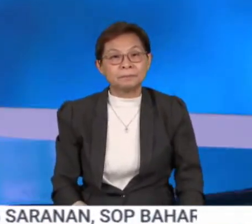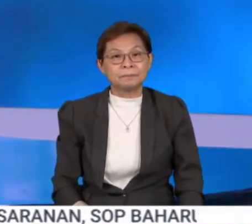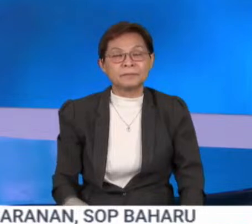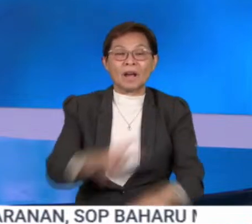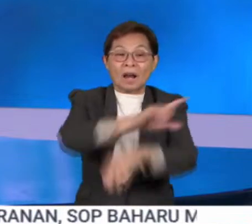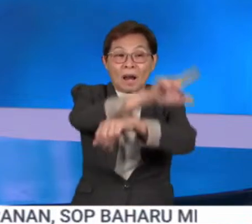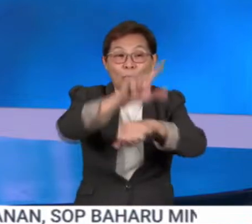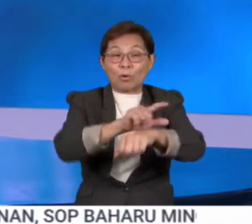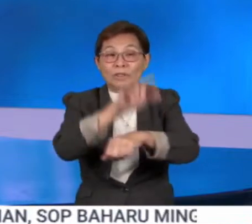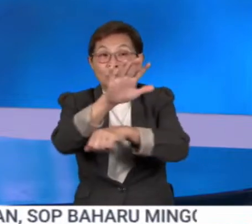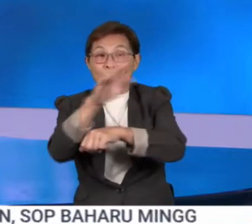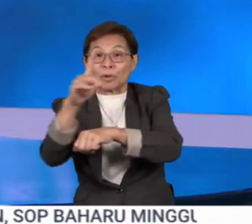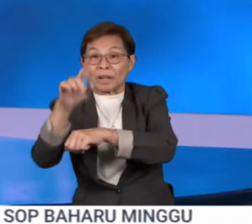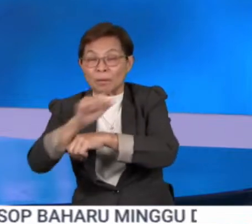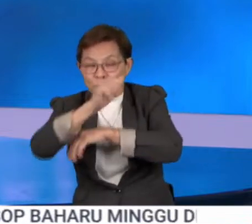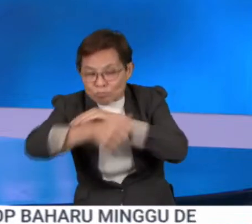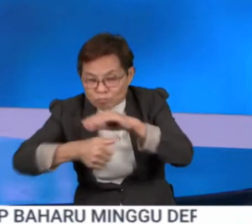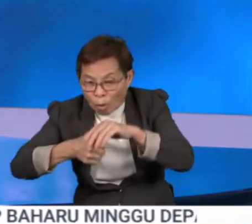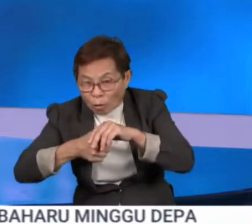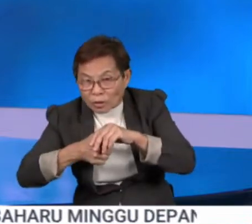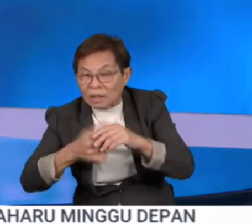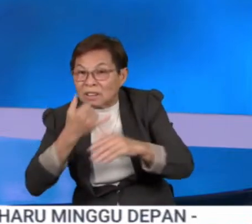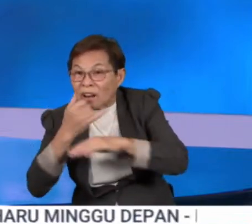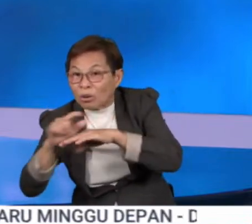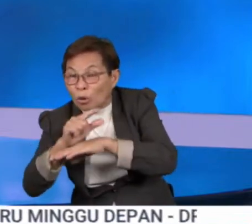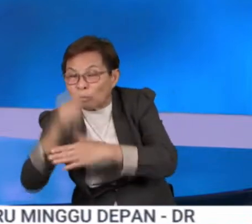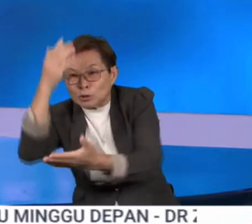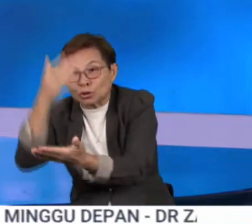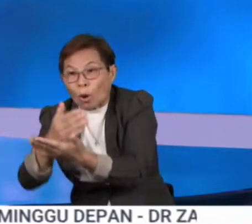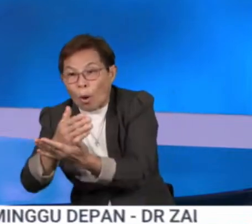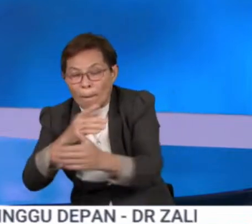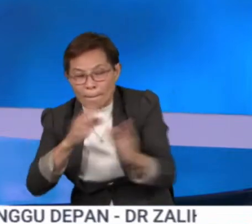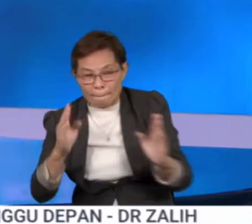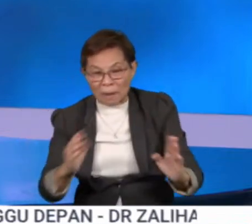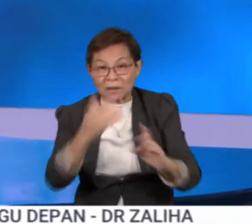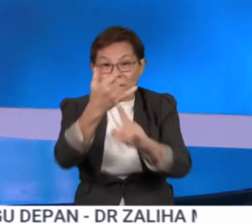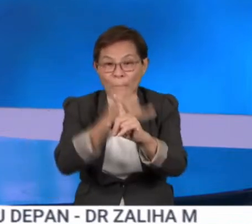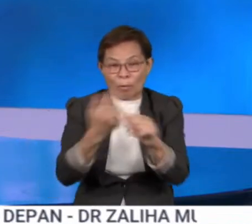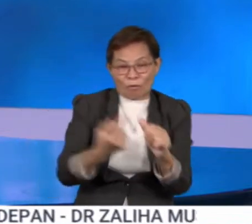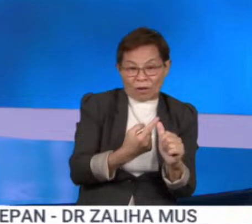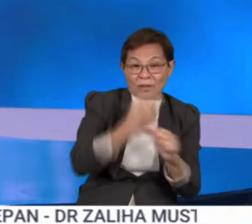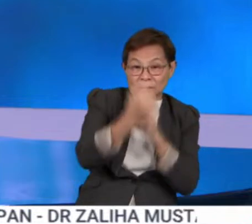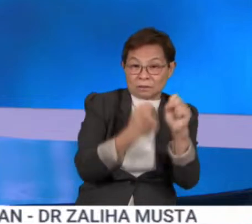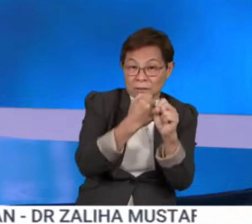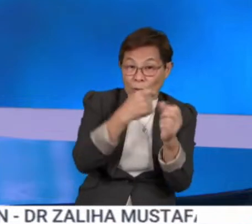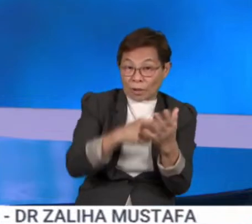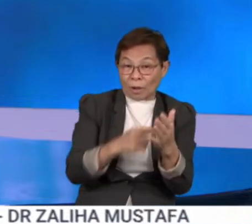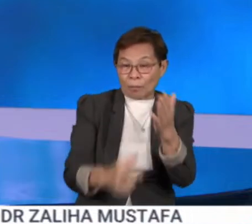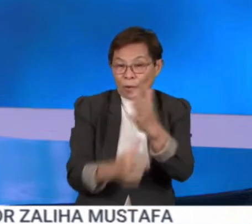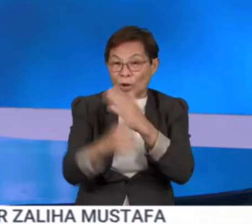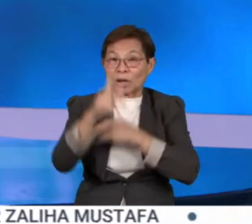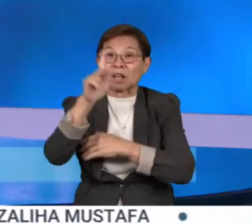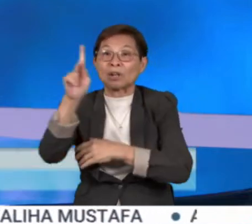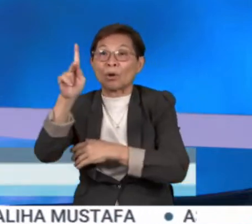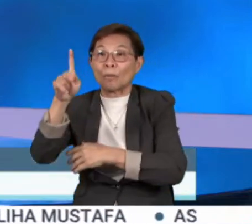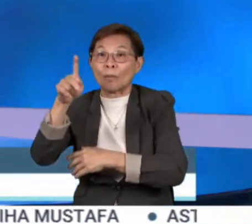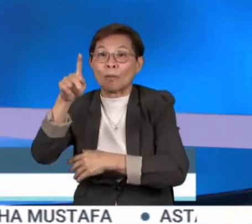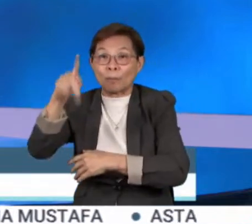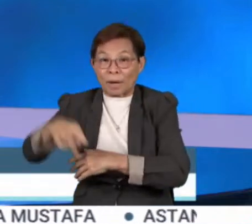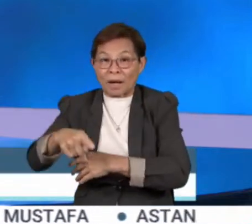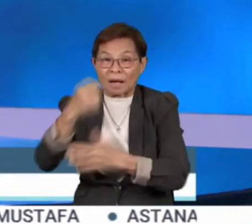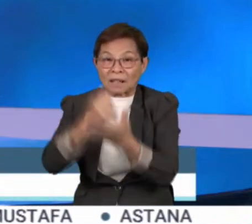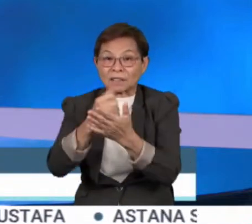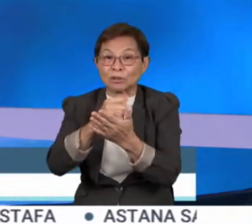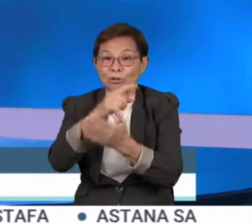Di Labuan, 35 kes penyelundupan dan penyelewengan dibanteras bagi tempoh 6 bulan pertama tahun ini. Penolong Ketua Pengarah Custom Zone